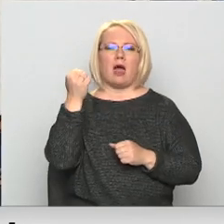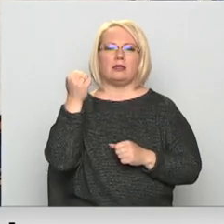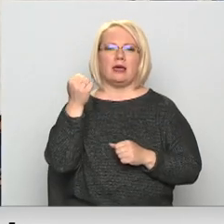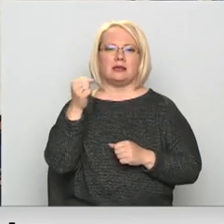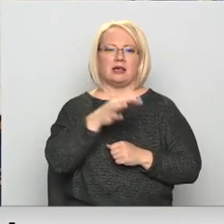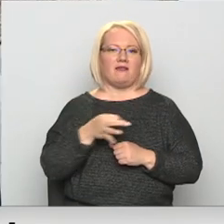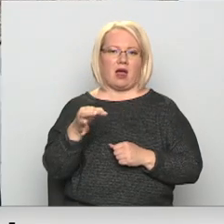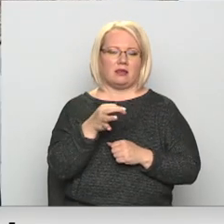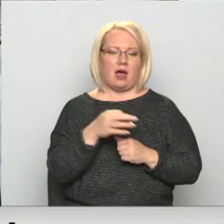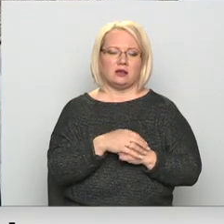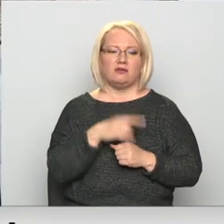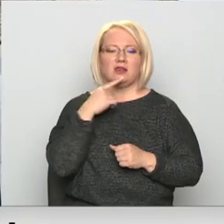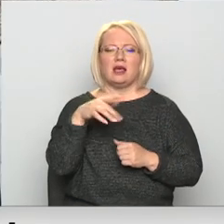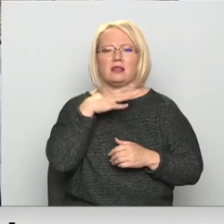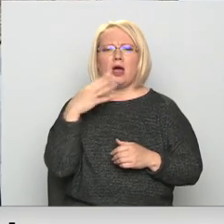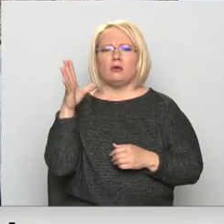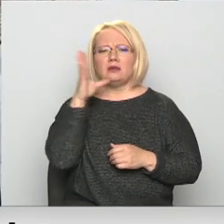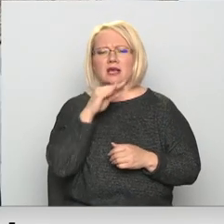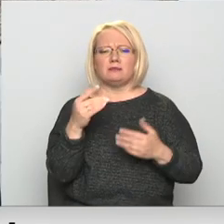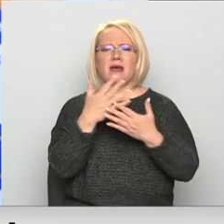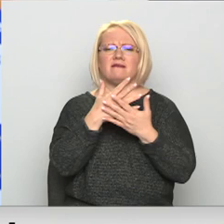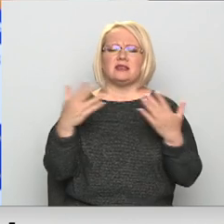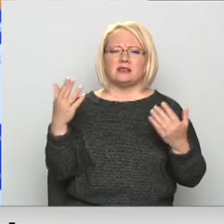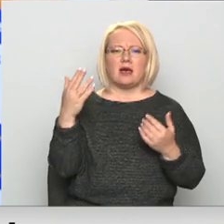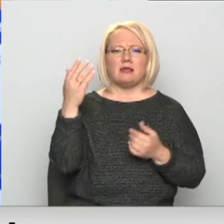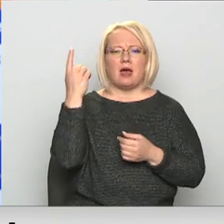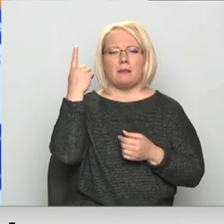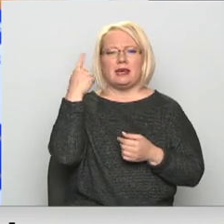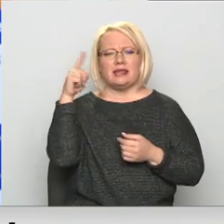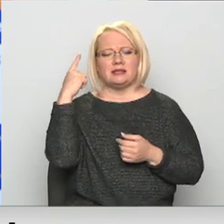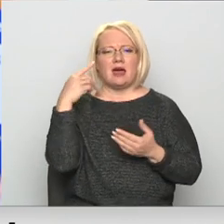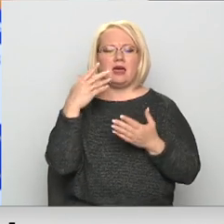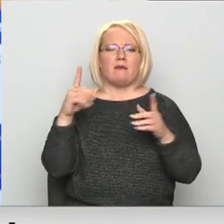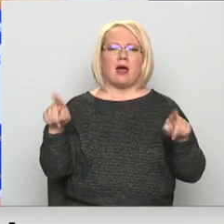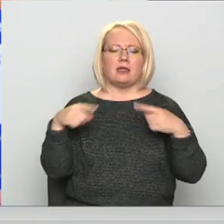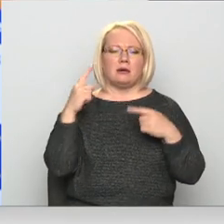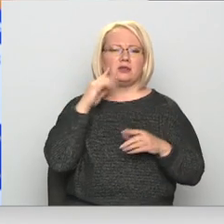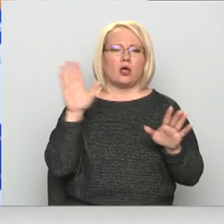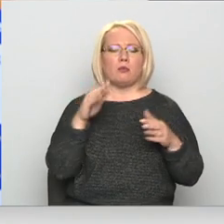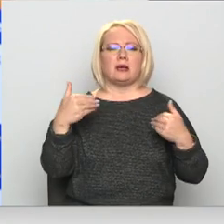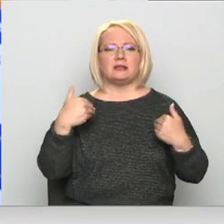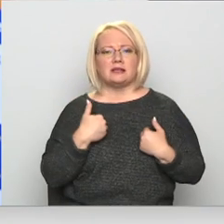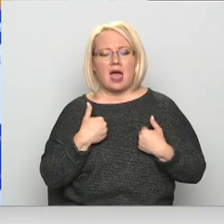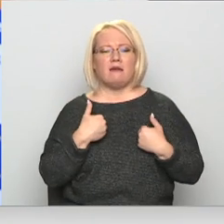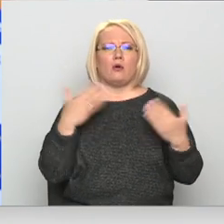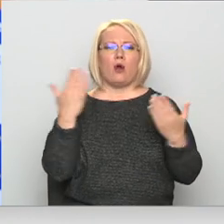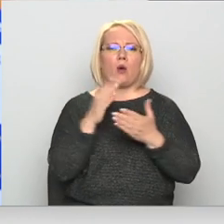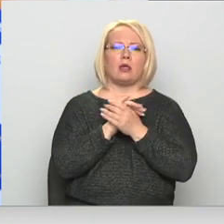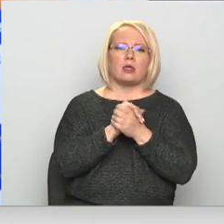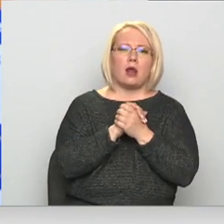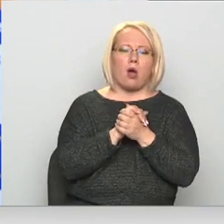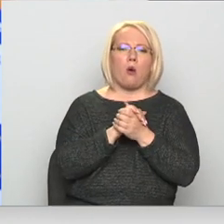iespējas visvisādām iniciatīvām attīstīties, un kas ir svarīgi, ar mēs es nedomāju sevi un vēl kaut kādu draugu